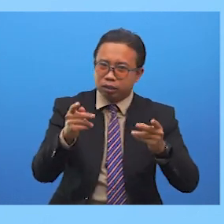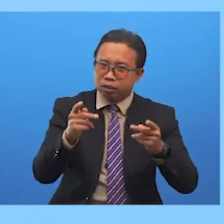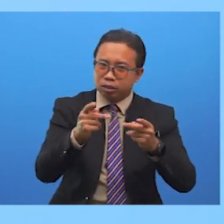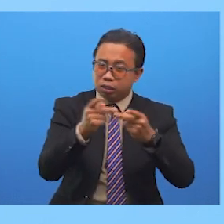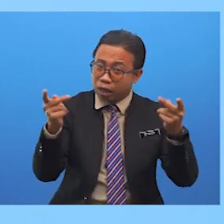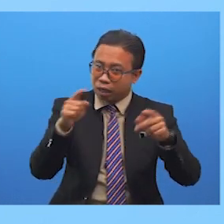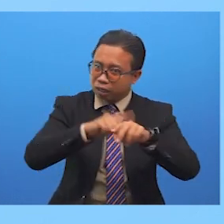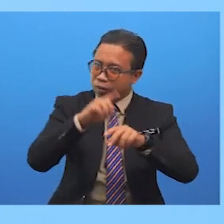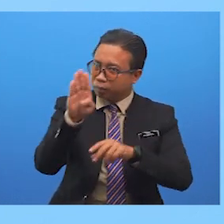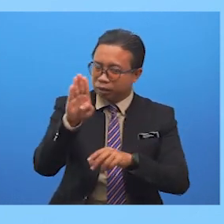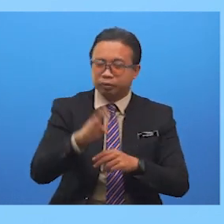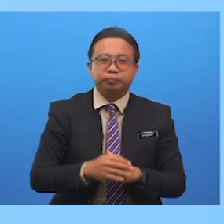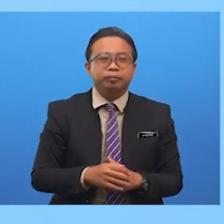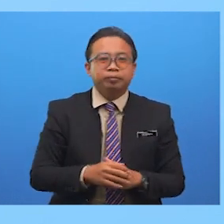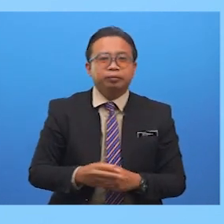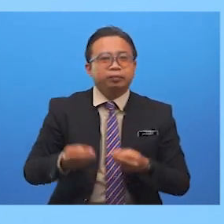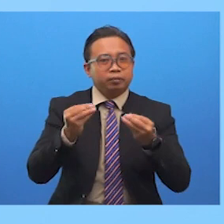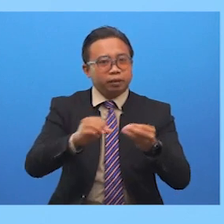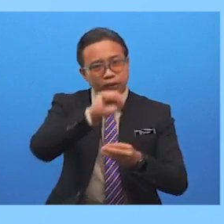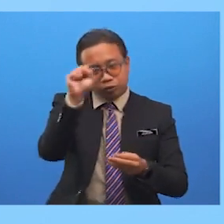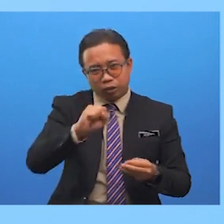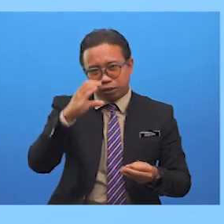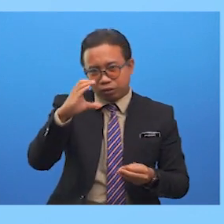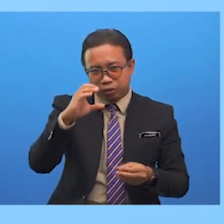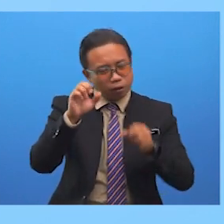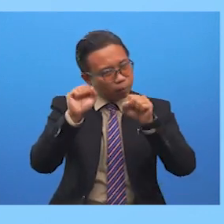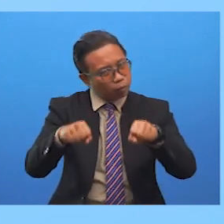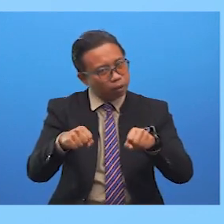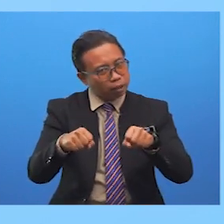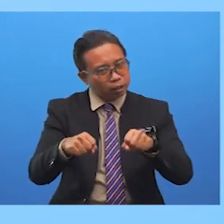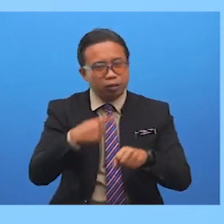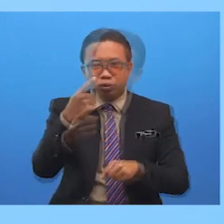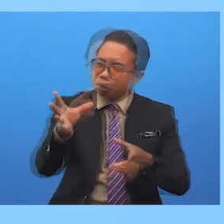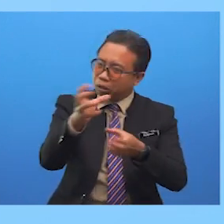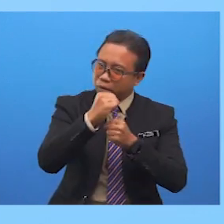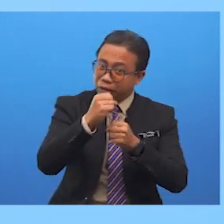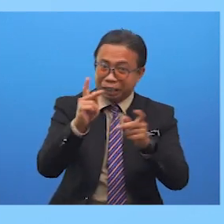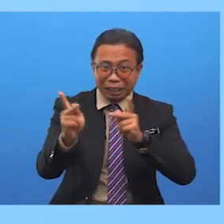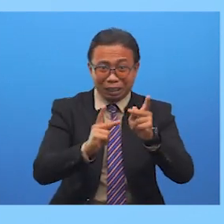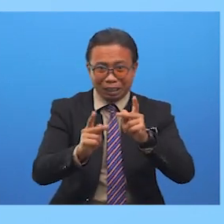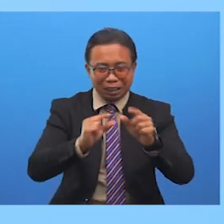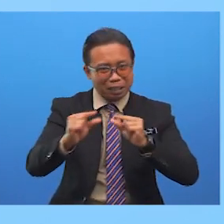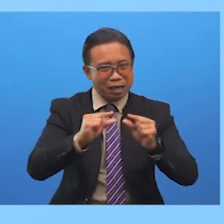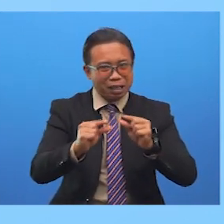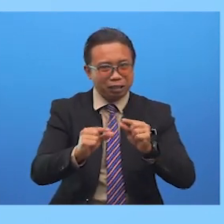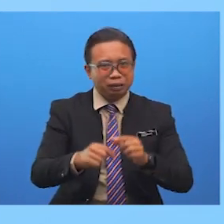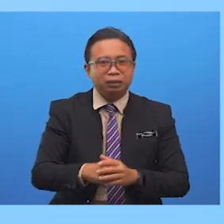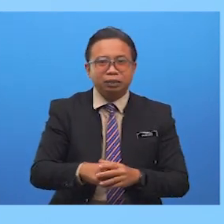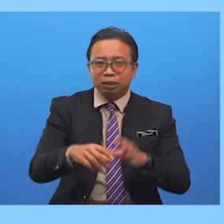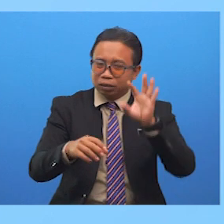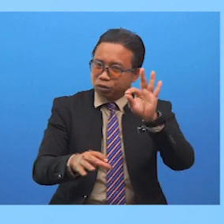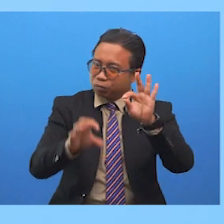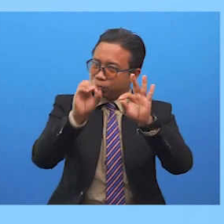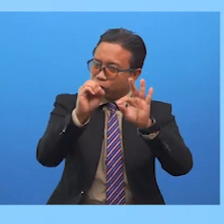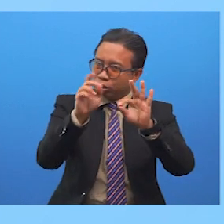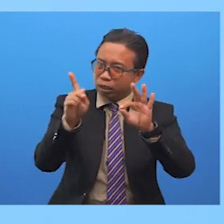dipilih bagi soalan si boleh disimpulkan bahwa crete bergerak sejauh